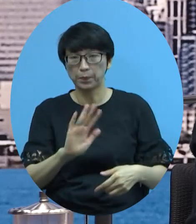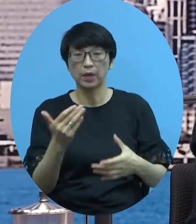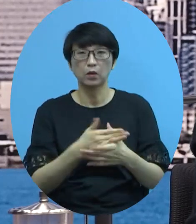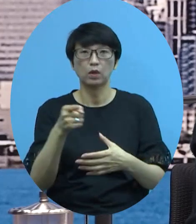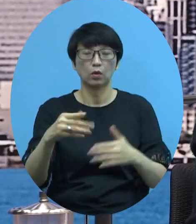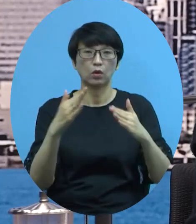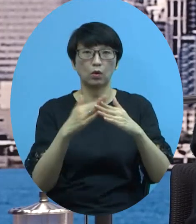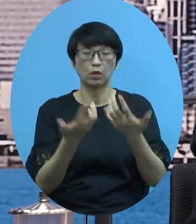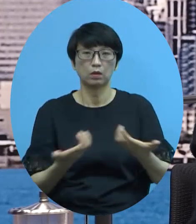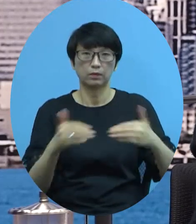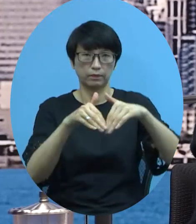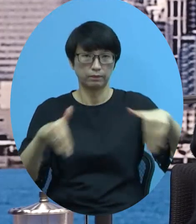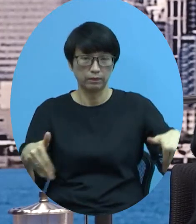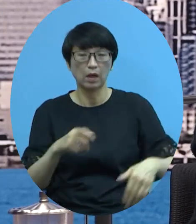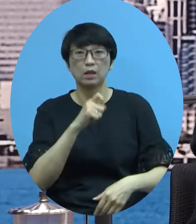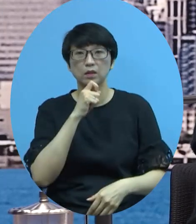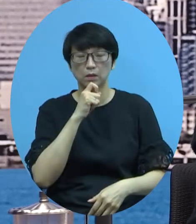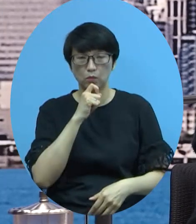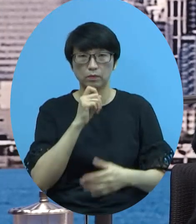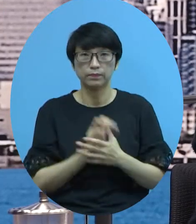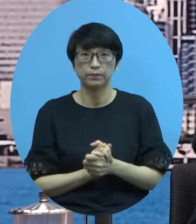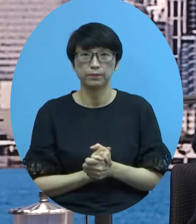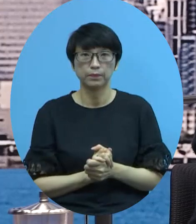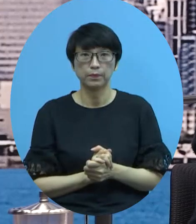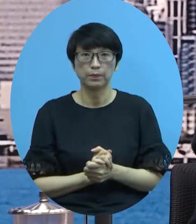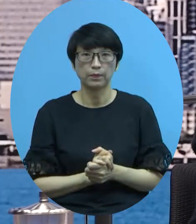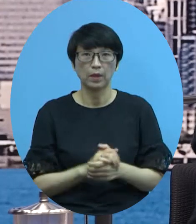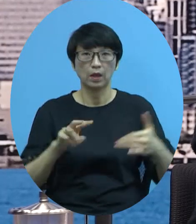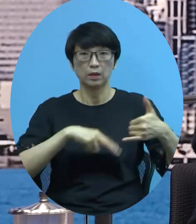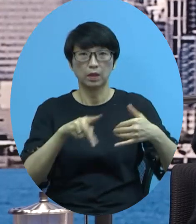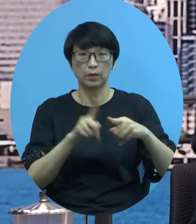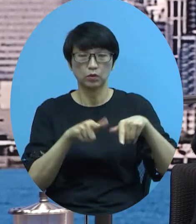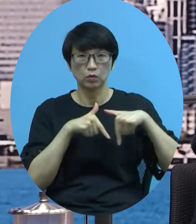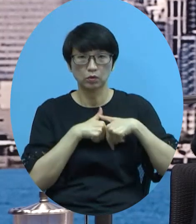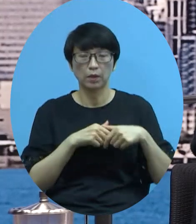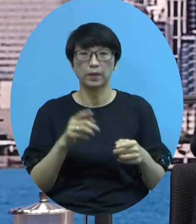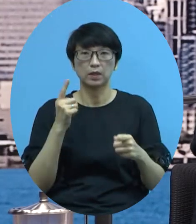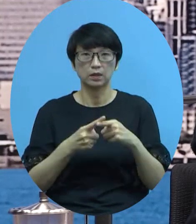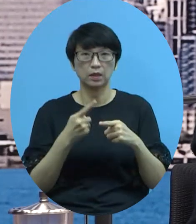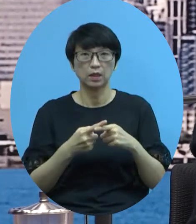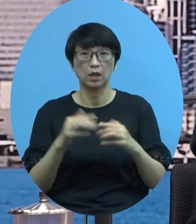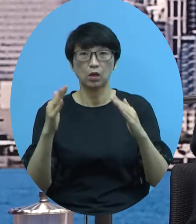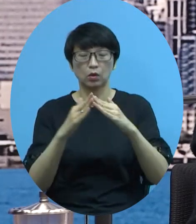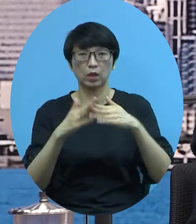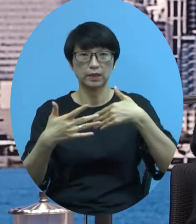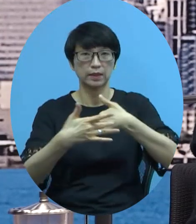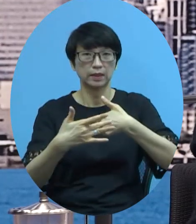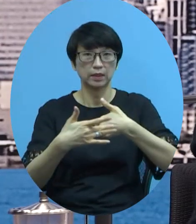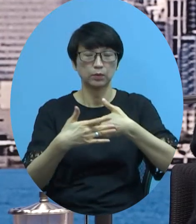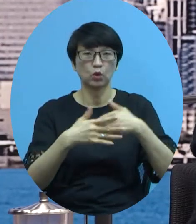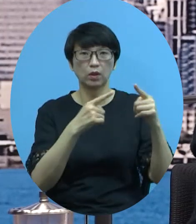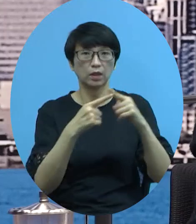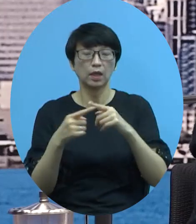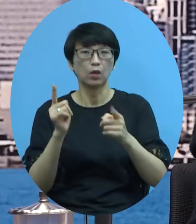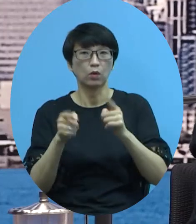離。咁而檢疫中心咧主要咧都係俾翻嗰啲咧真係嗰啲家居嗰啲密切接觸者啊，或者係其他嗰